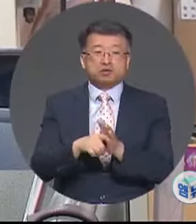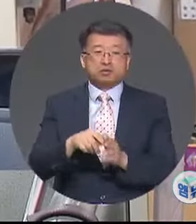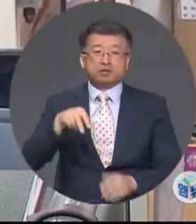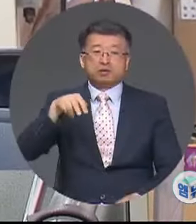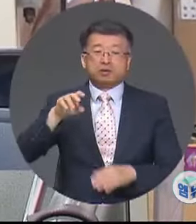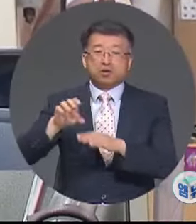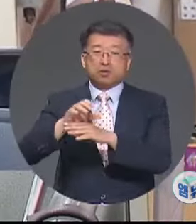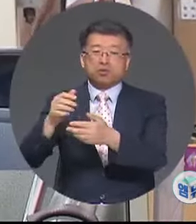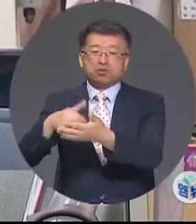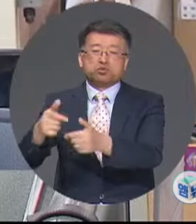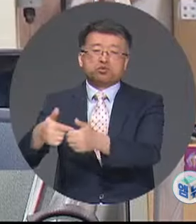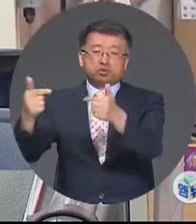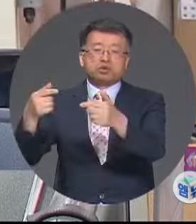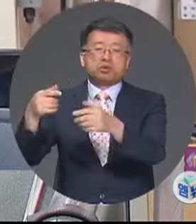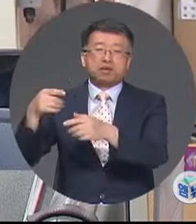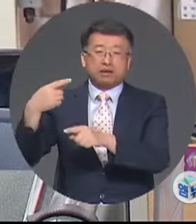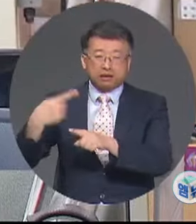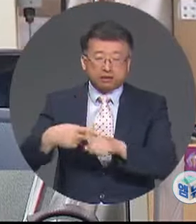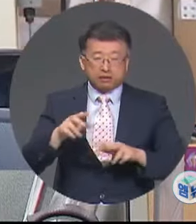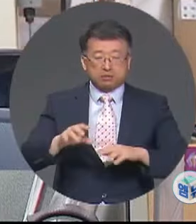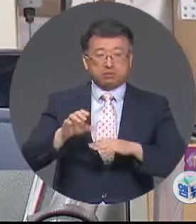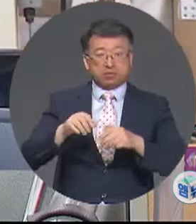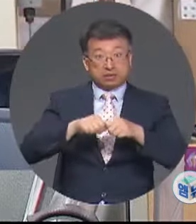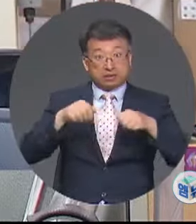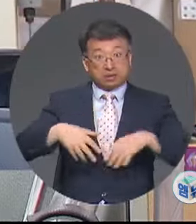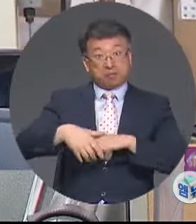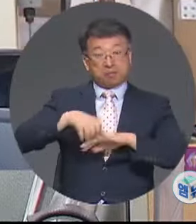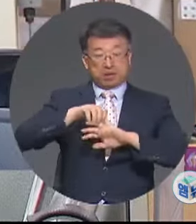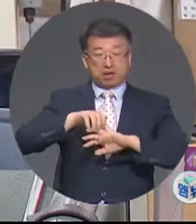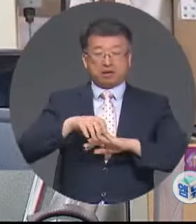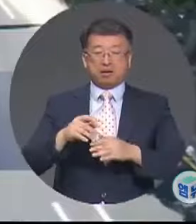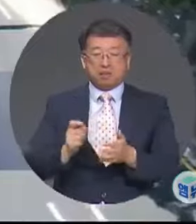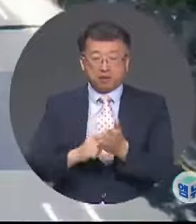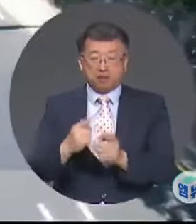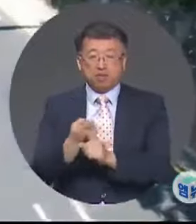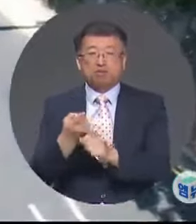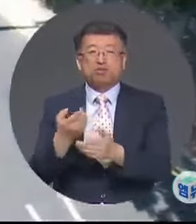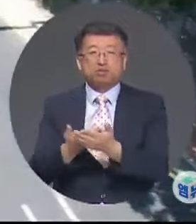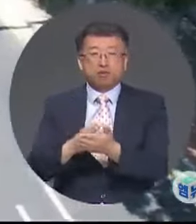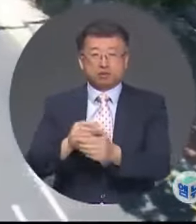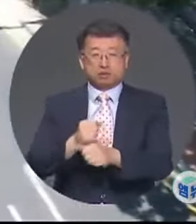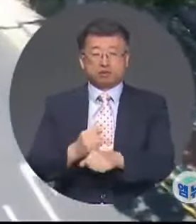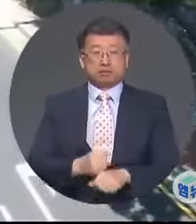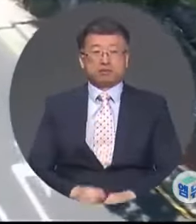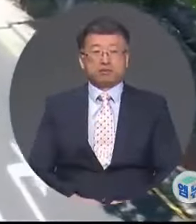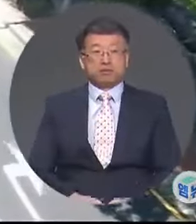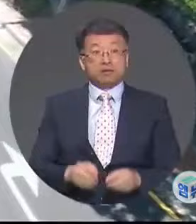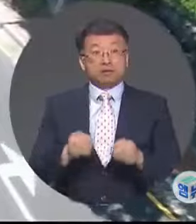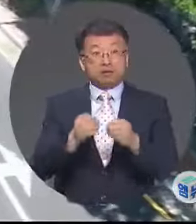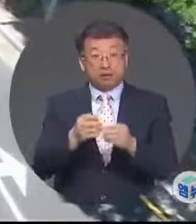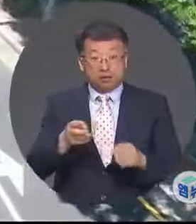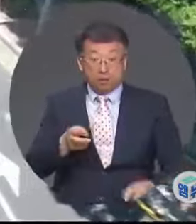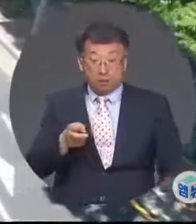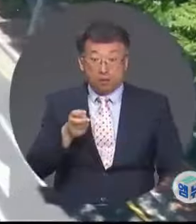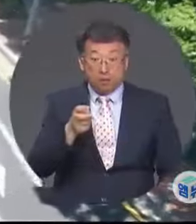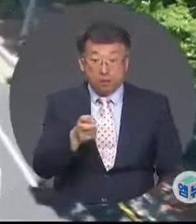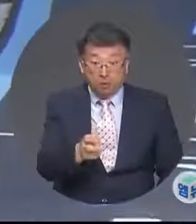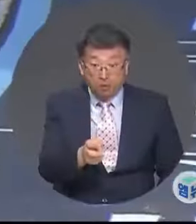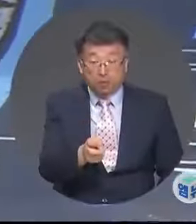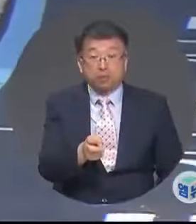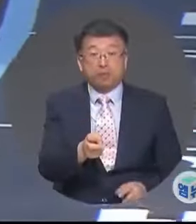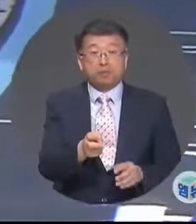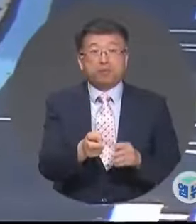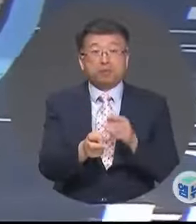정설 중에 좀 시스템 장애가 발생한 것 같습니다. 신속하게 조치할 수 있도록. 창원시는 정류장에 진입한 버스를 타기